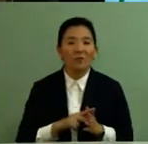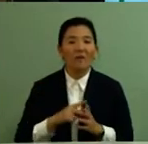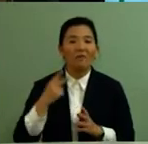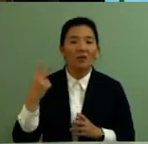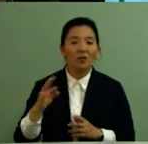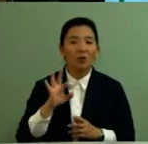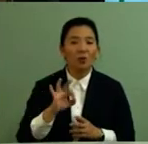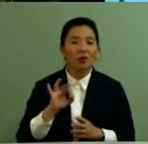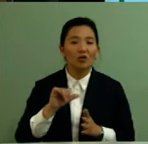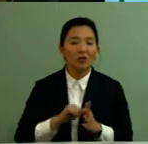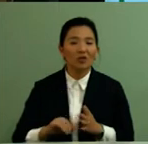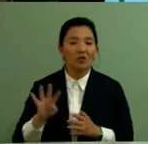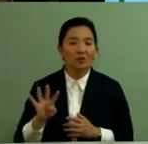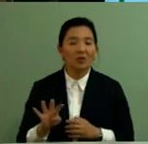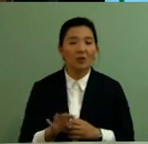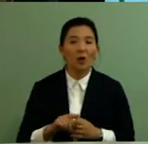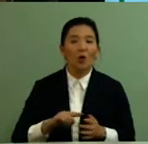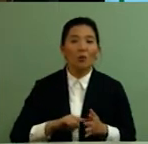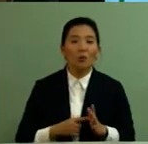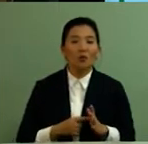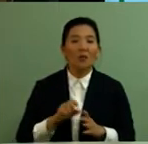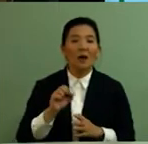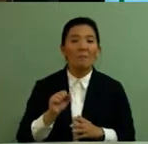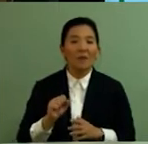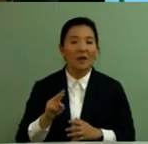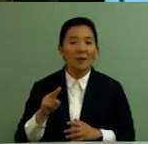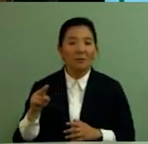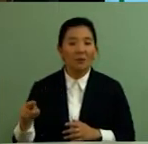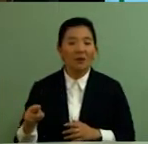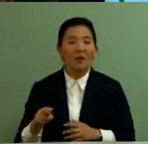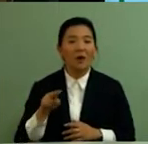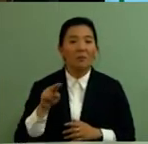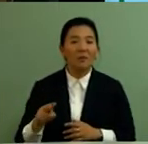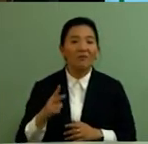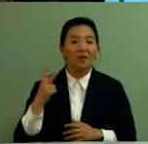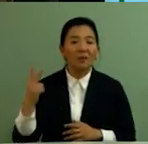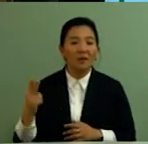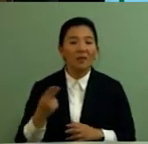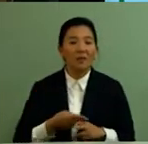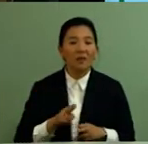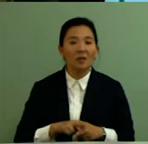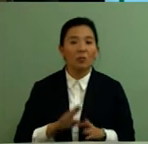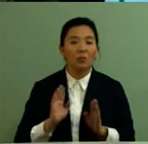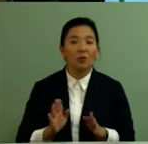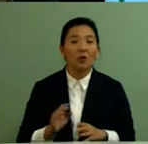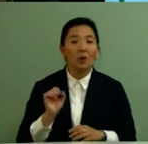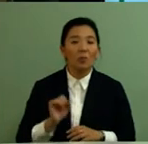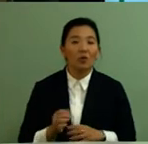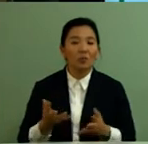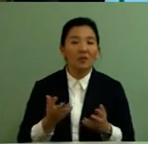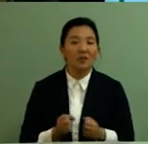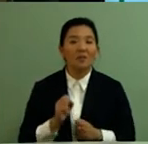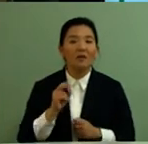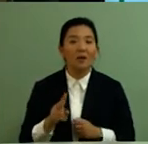квадрате 0,64 умножить омега пи. Пи в квадрате, ребята, можно принять